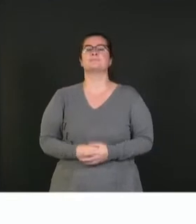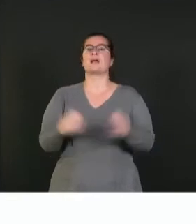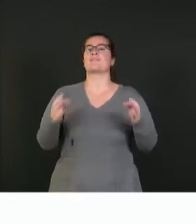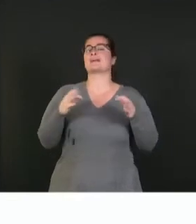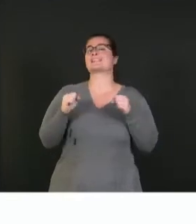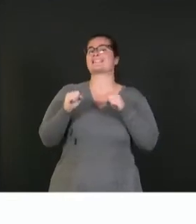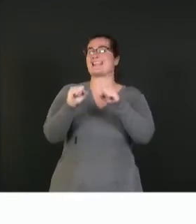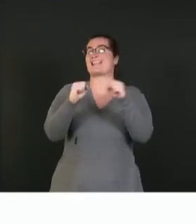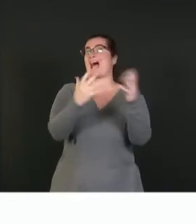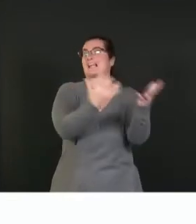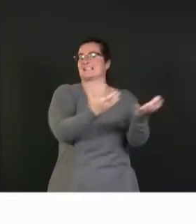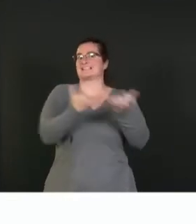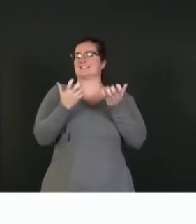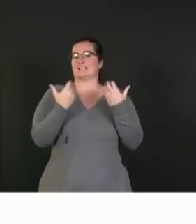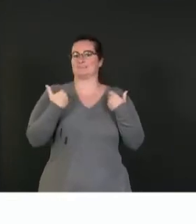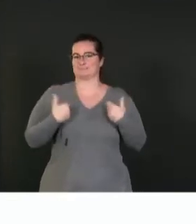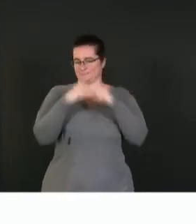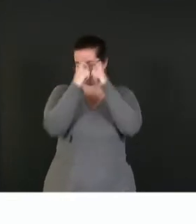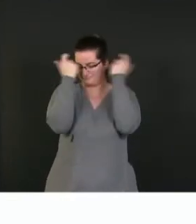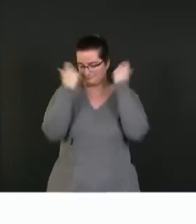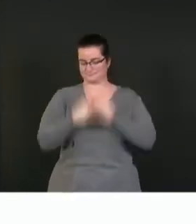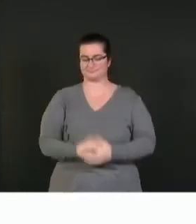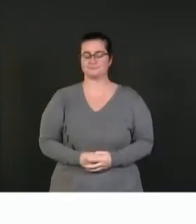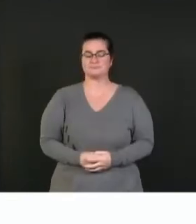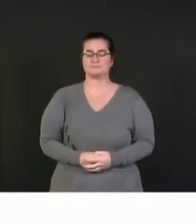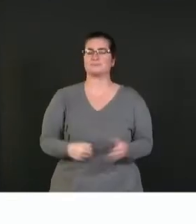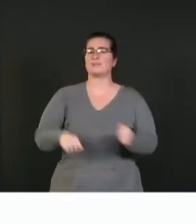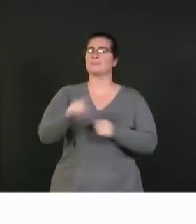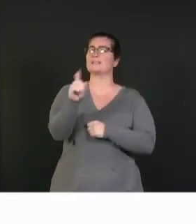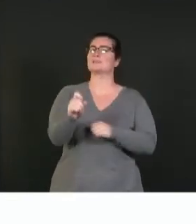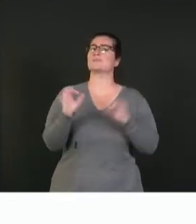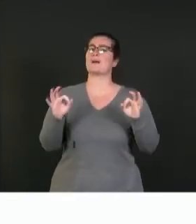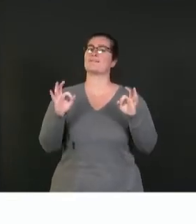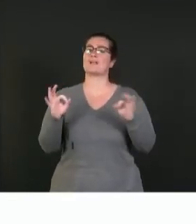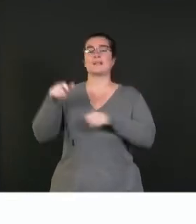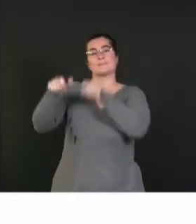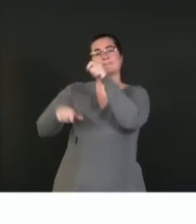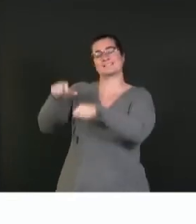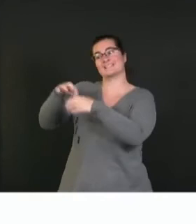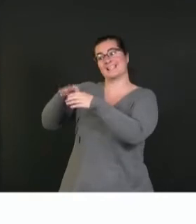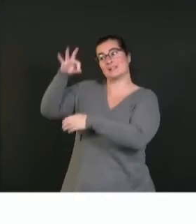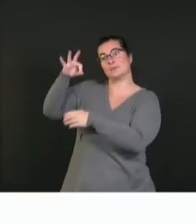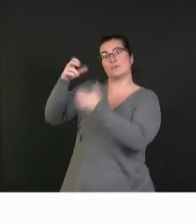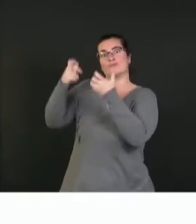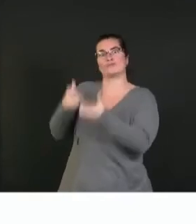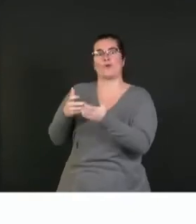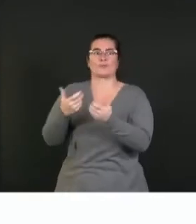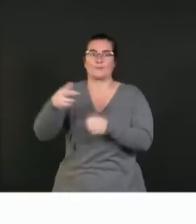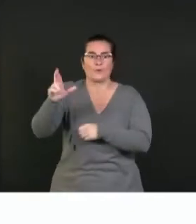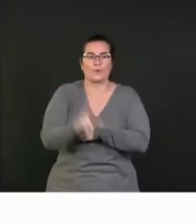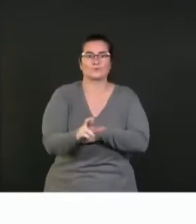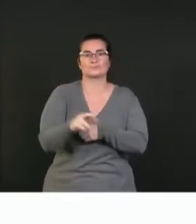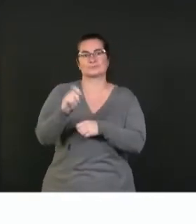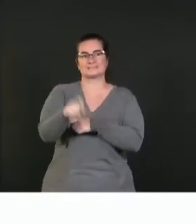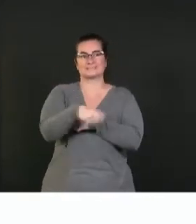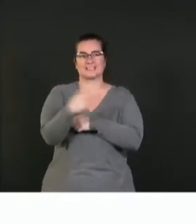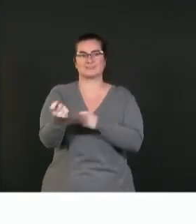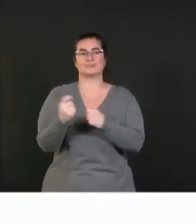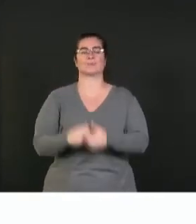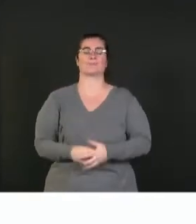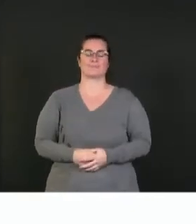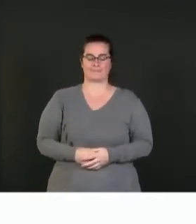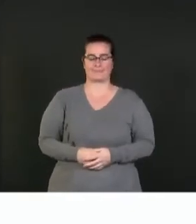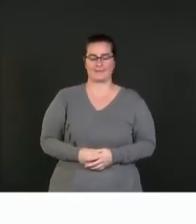les propos précédents entre la végétalisation et puis la volonté des élus. Moi, il y a une question qui me taraude.